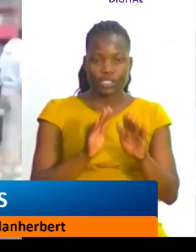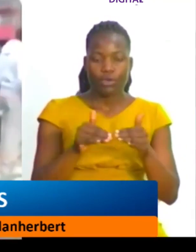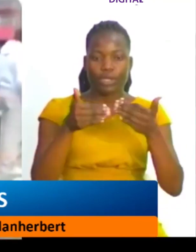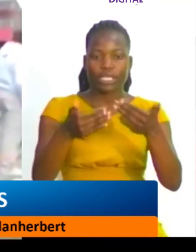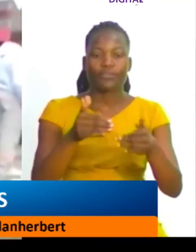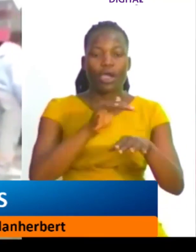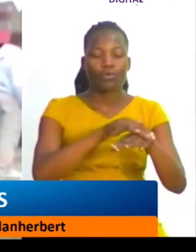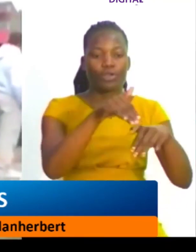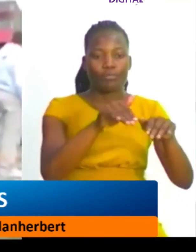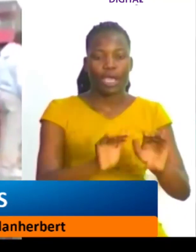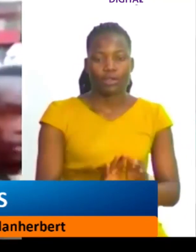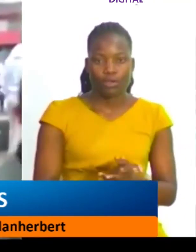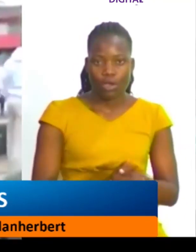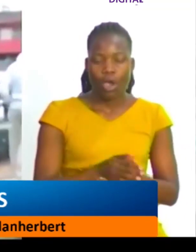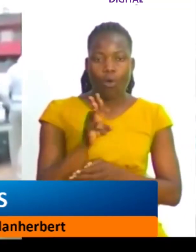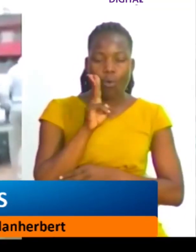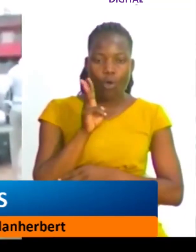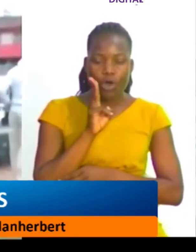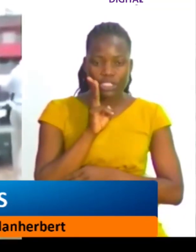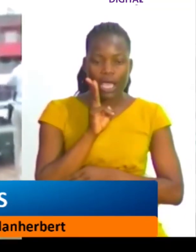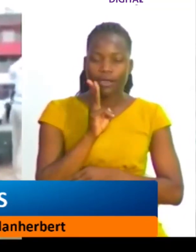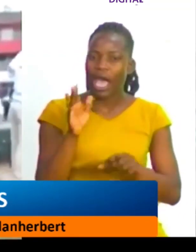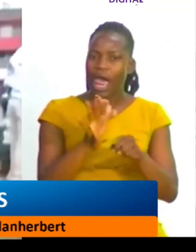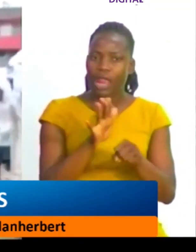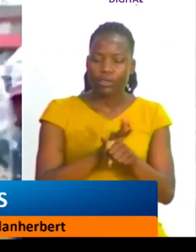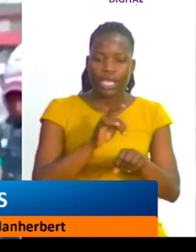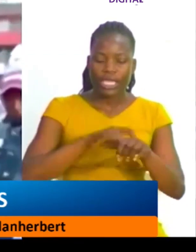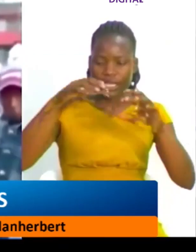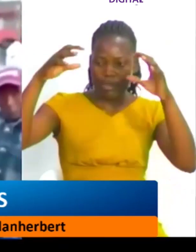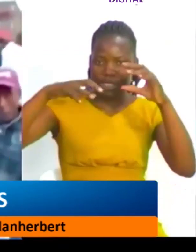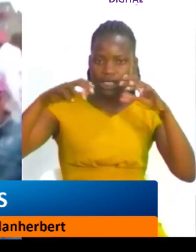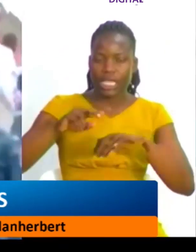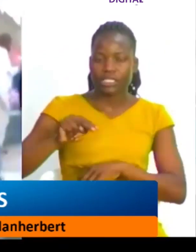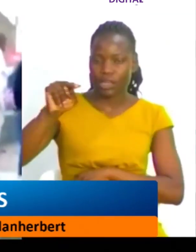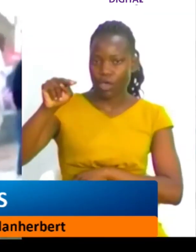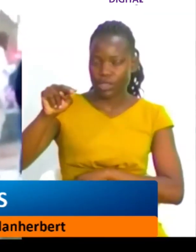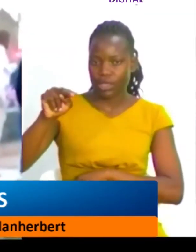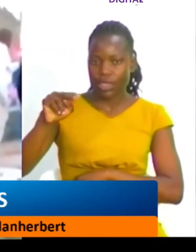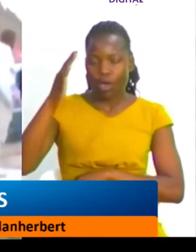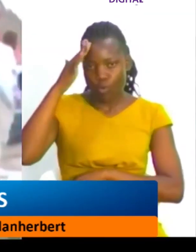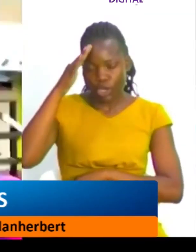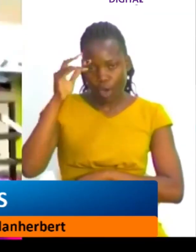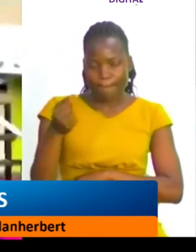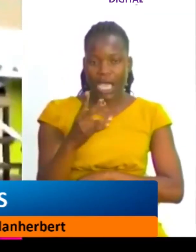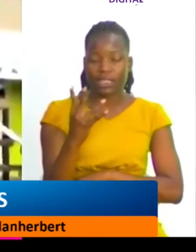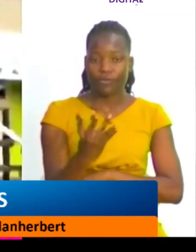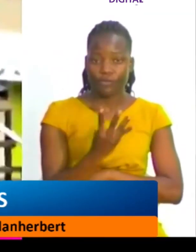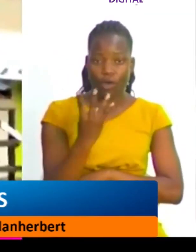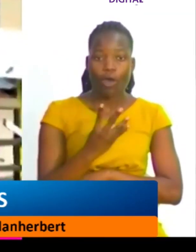proper send off. Maji imekuja kwa wingi na ikinyesha pande ya juu ili mswahili ambaye tunajuanga mvua inakujanga